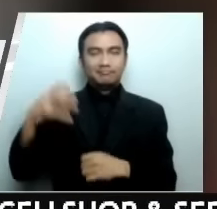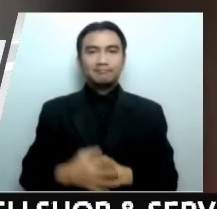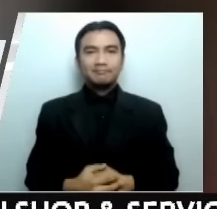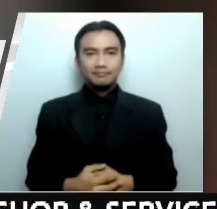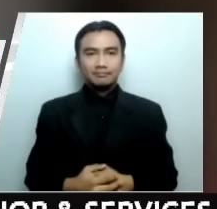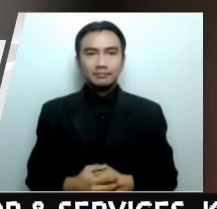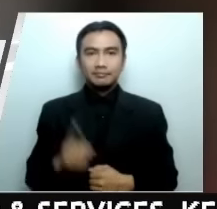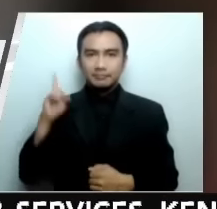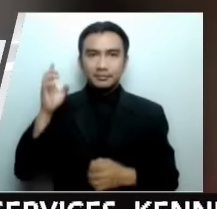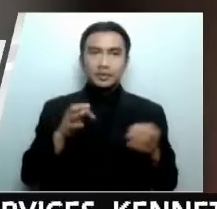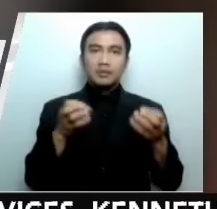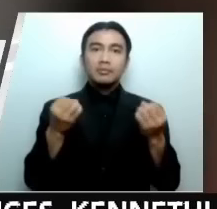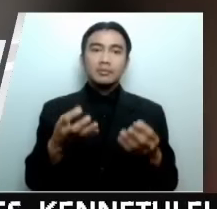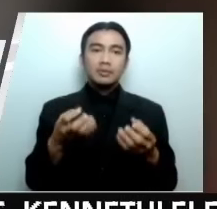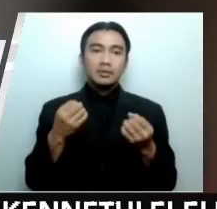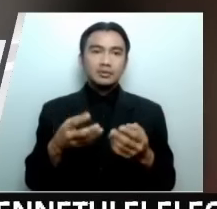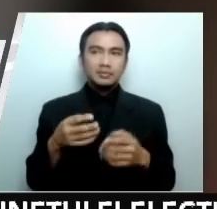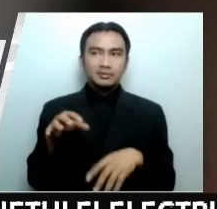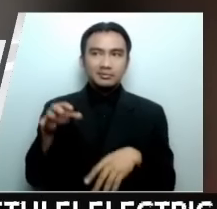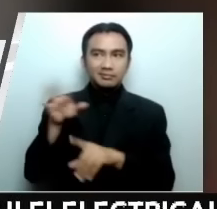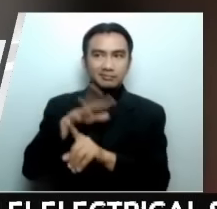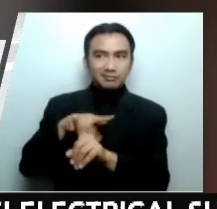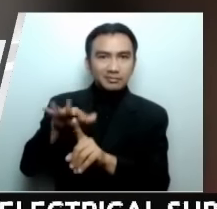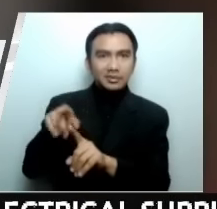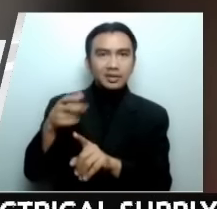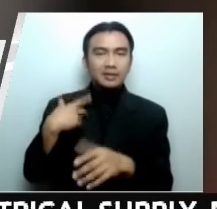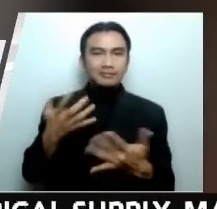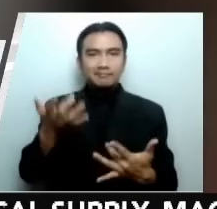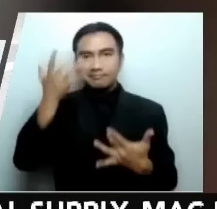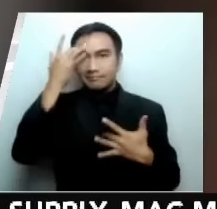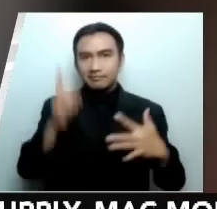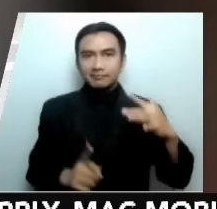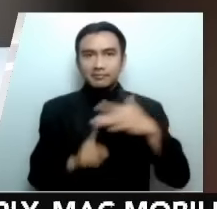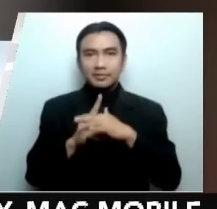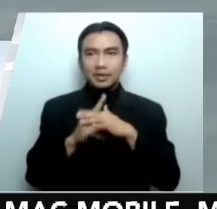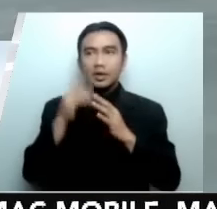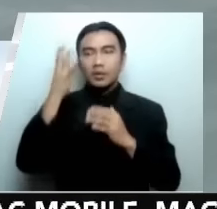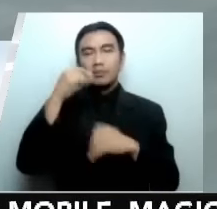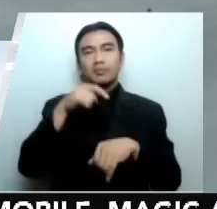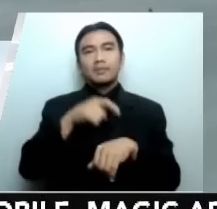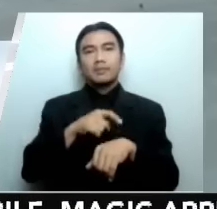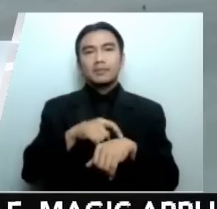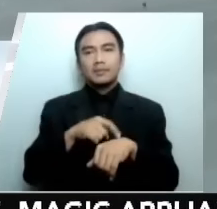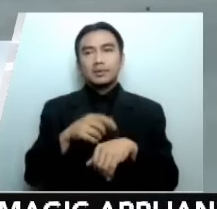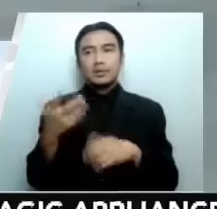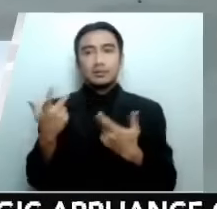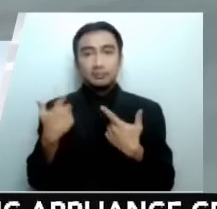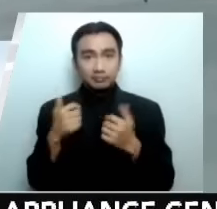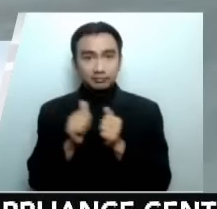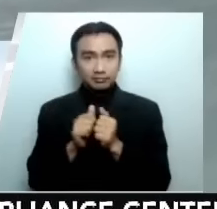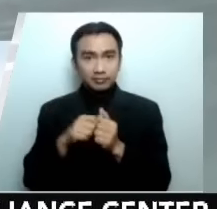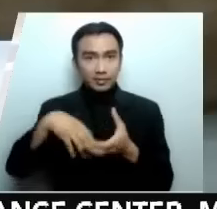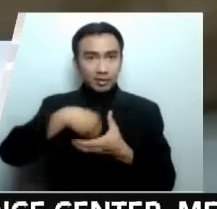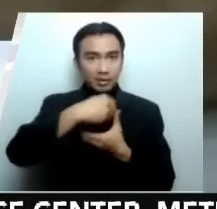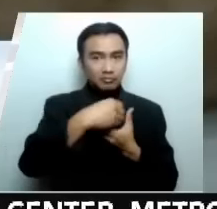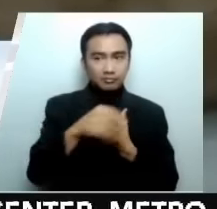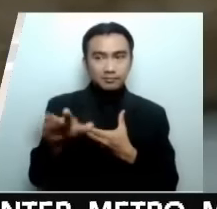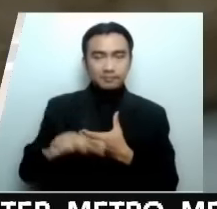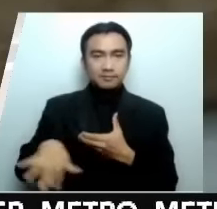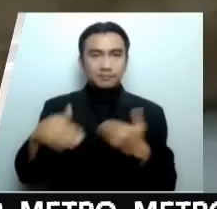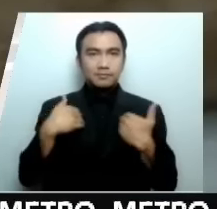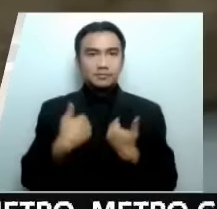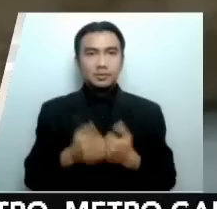summer. Why? Kasi ito yung time na nilalabas talaga natin yung mga pets natin, di ba? Kasama sa mga sakit na maaaring makuha ang heat